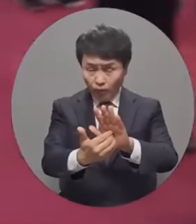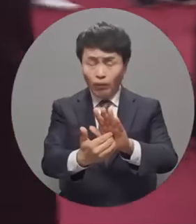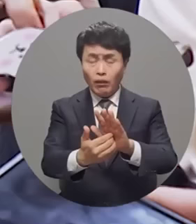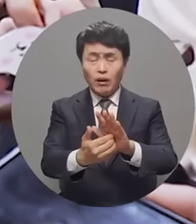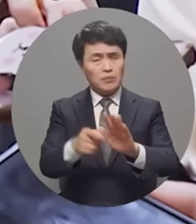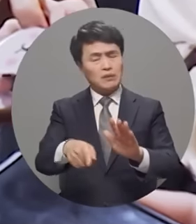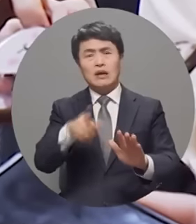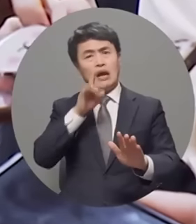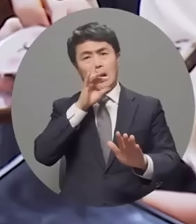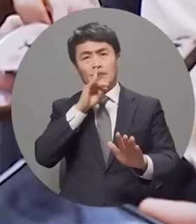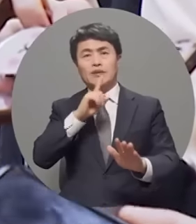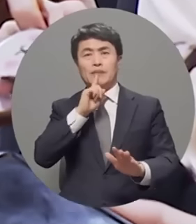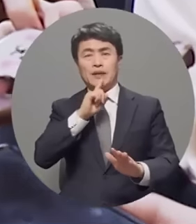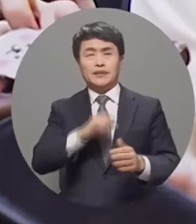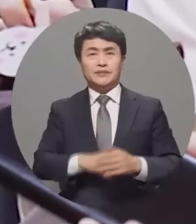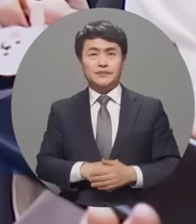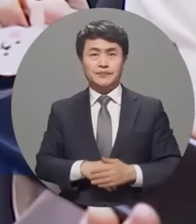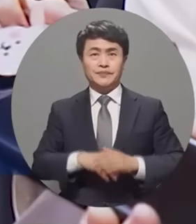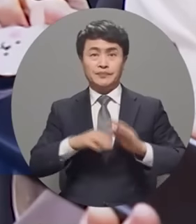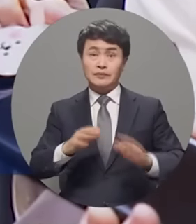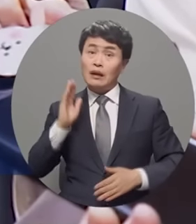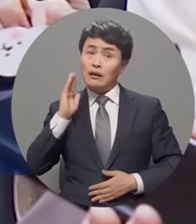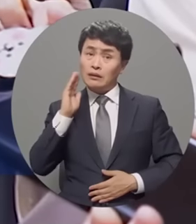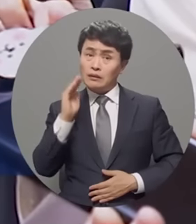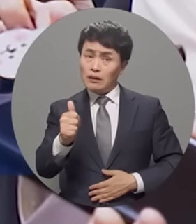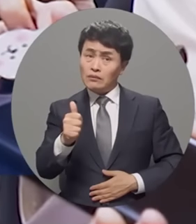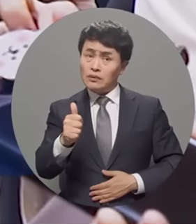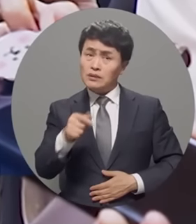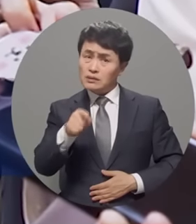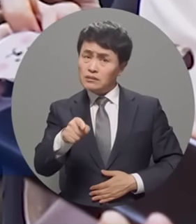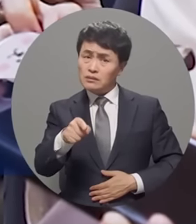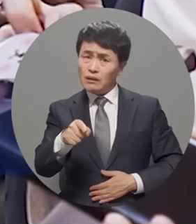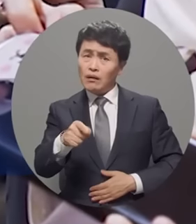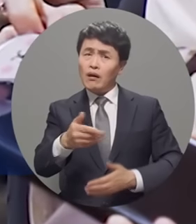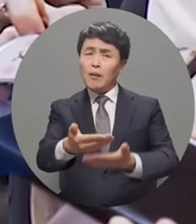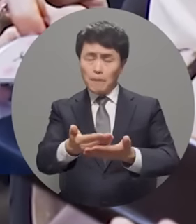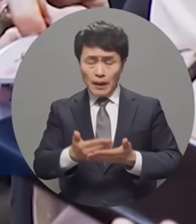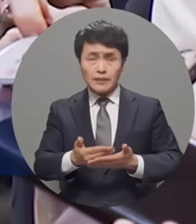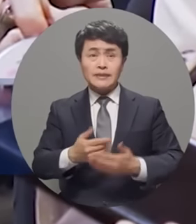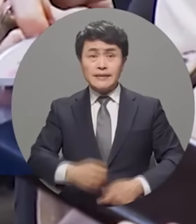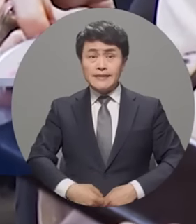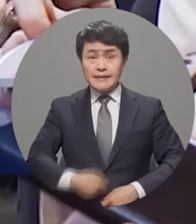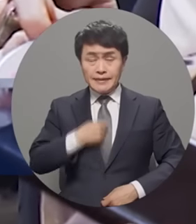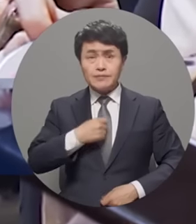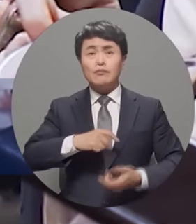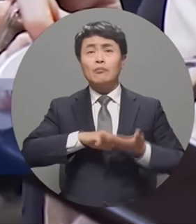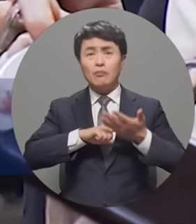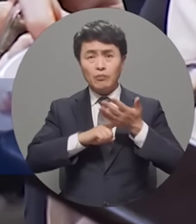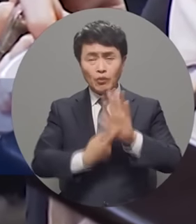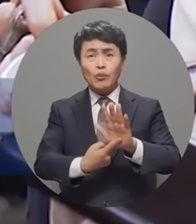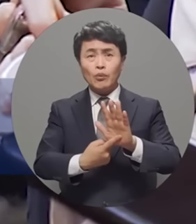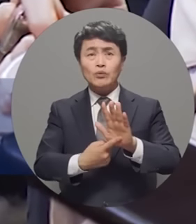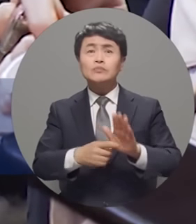안 된다고도 했습니다. 대통령께서도 이것은 받아서 진실을 밝히는 것이